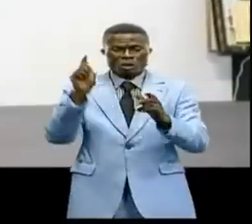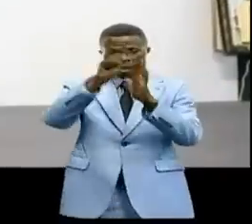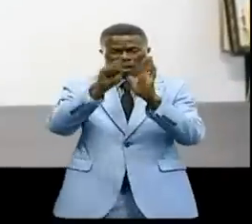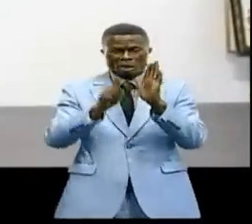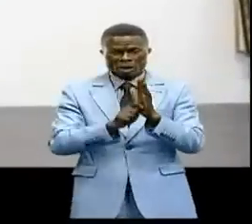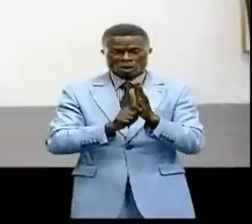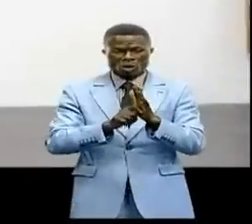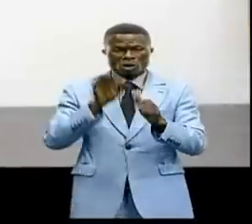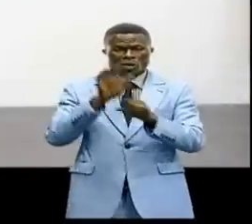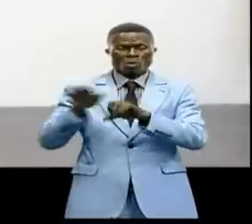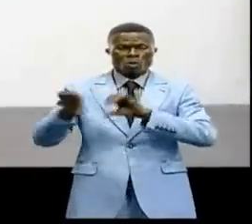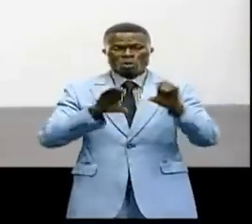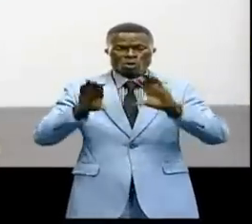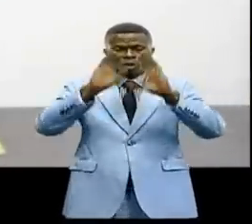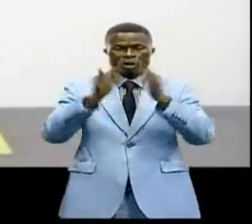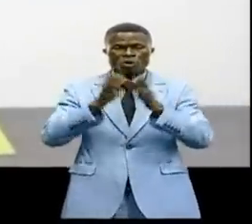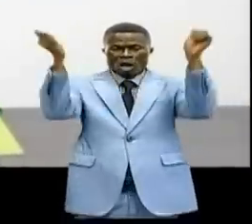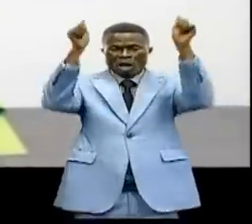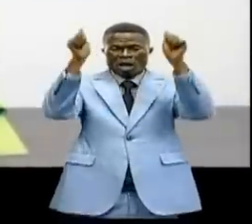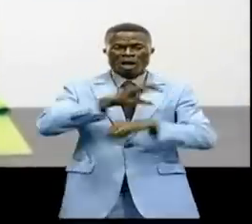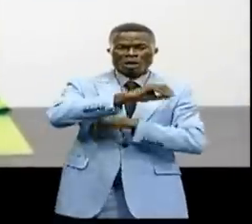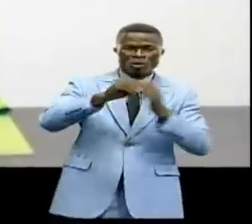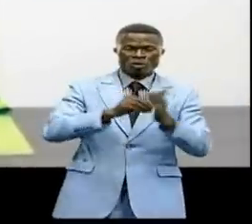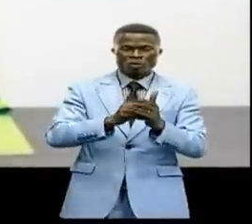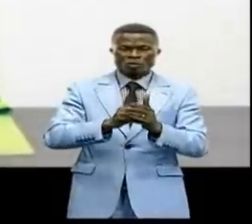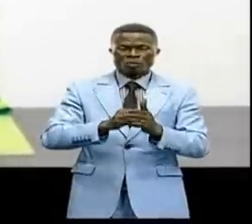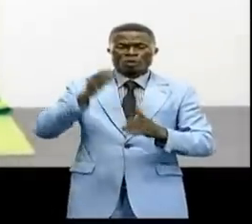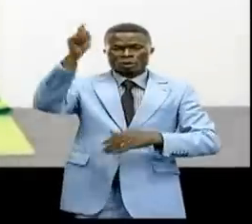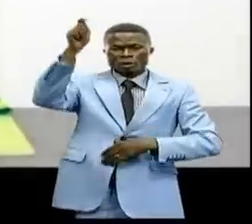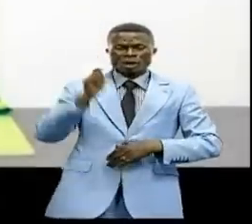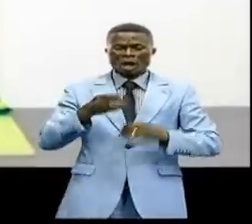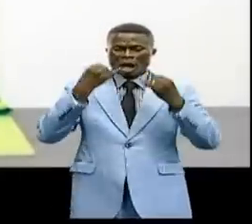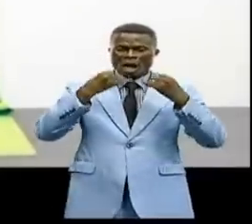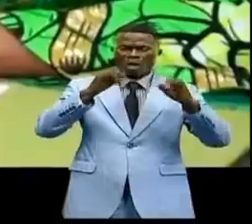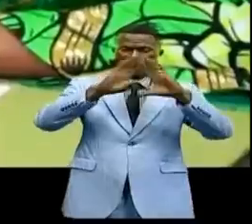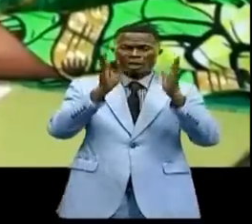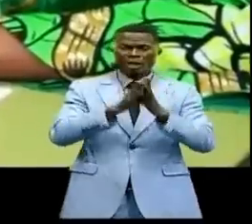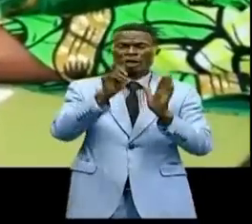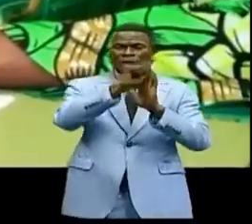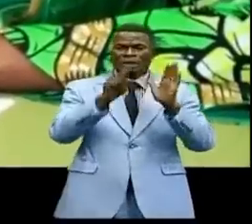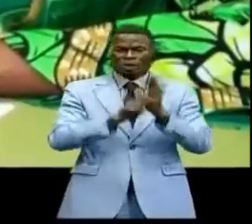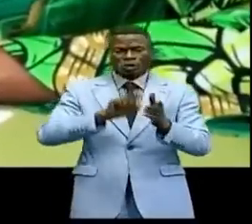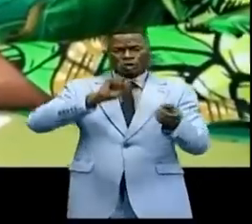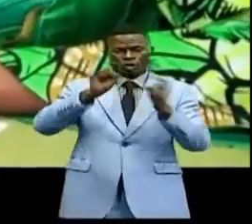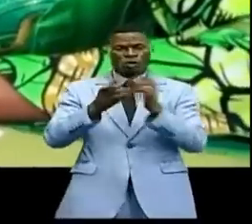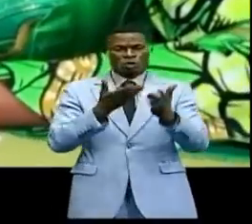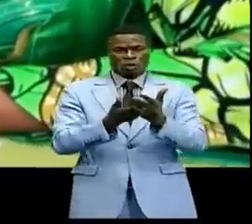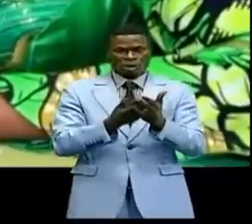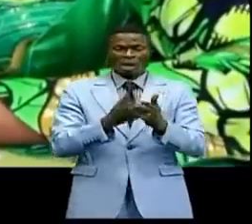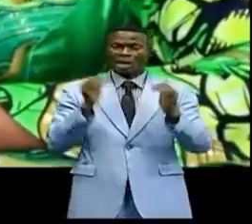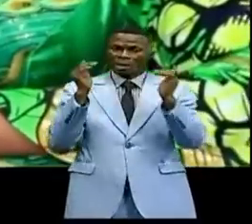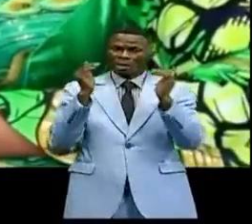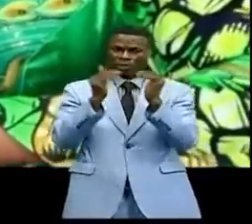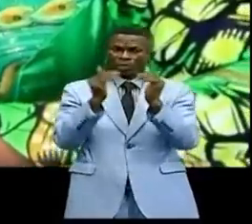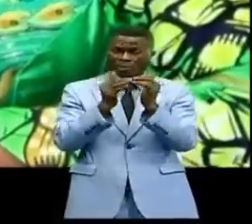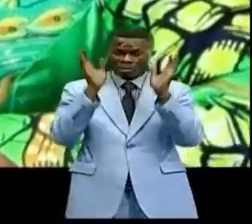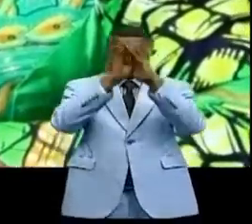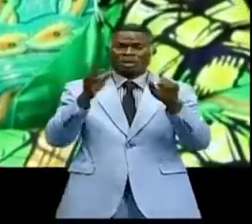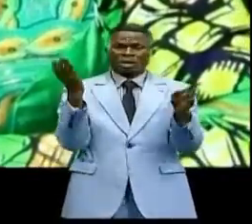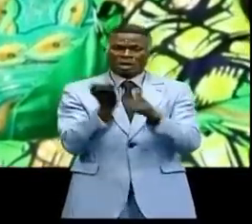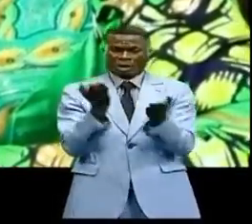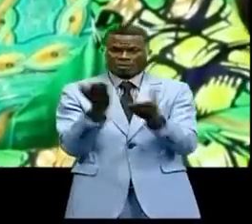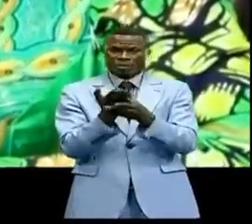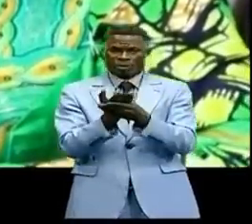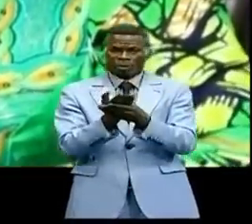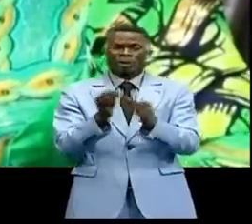force multinationale de l'Afrique centrale et l'état-major renseignement et autres textes révisés. Conformément à la feuille de route,